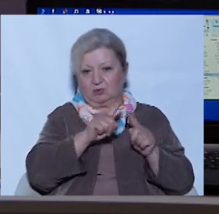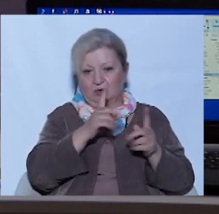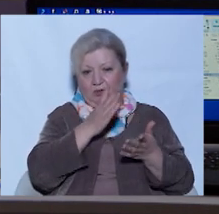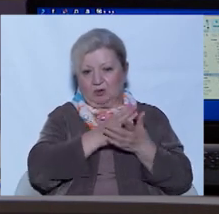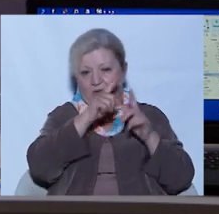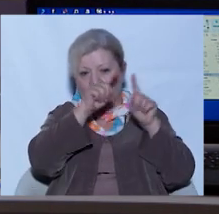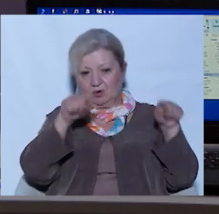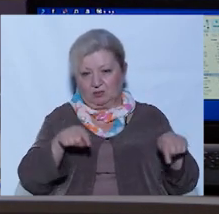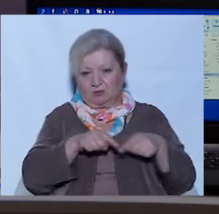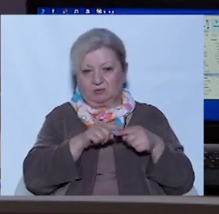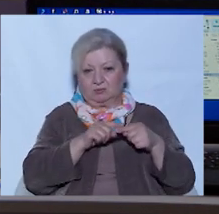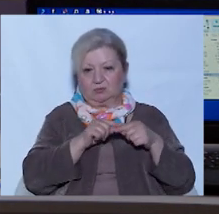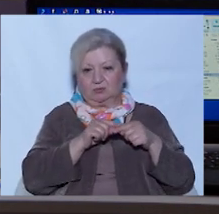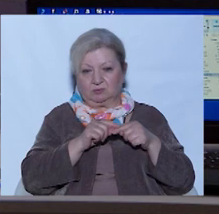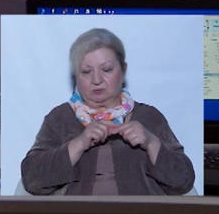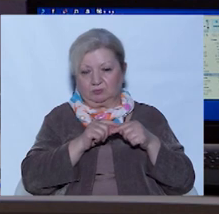გვაქვს ეკრანზე.